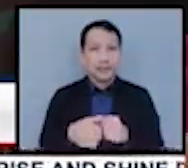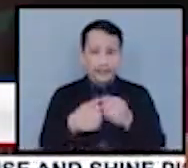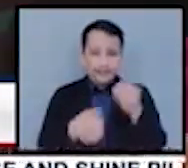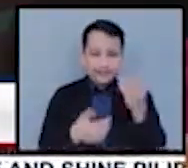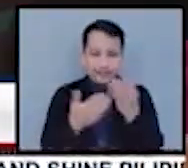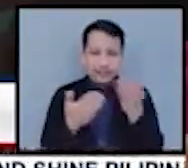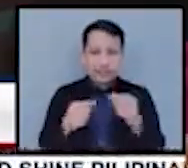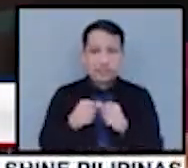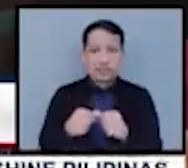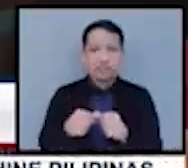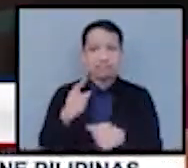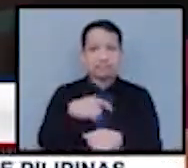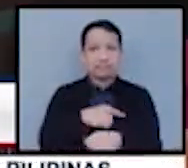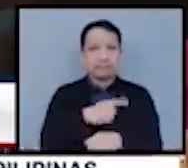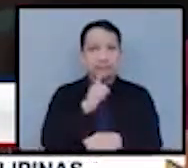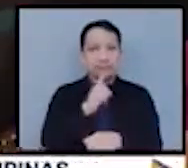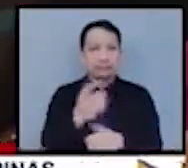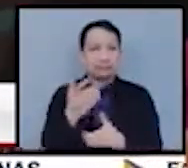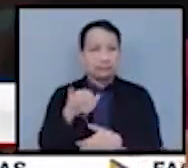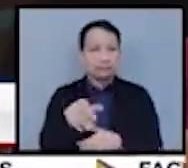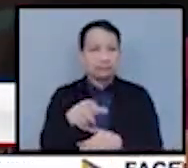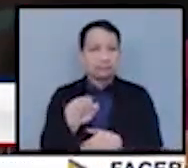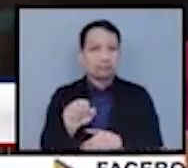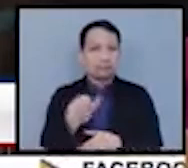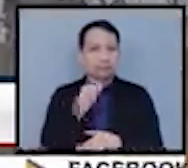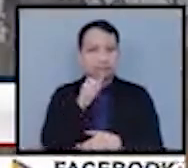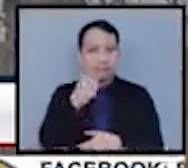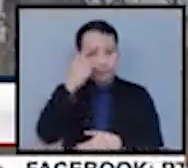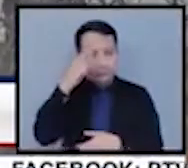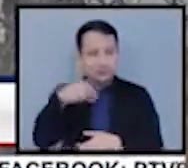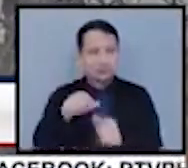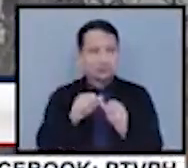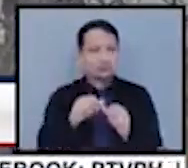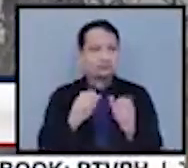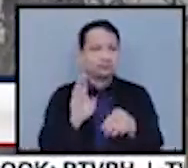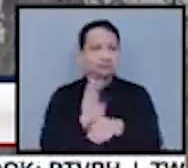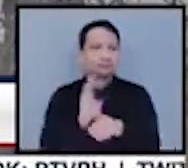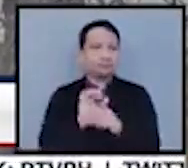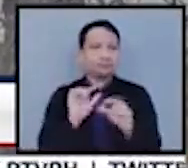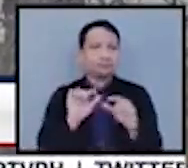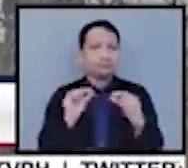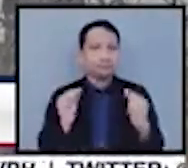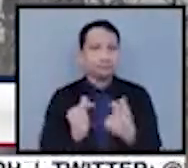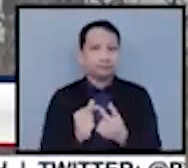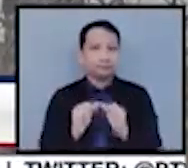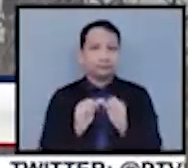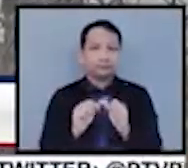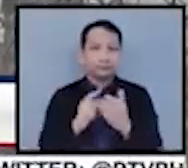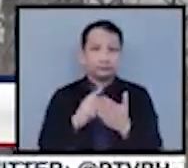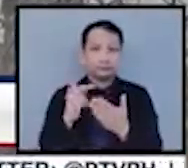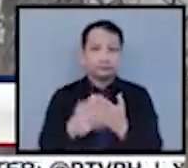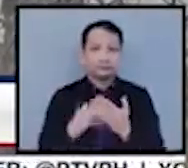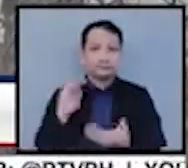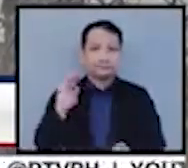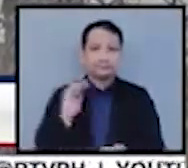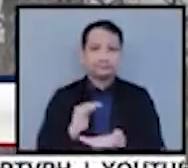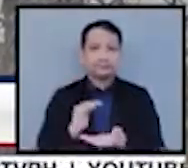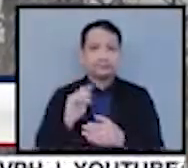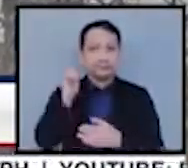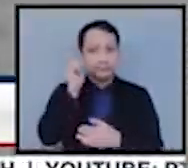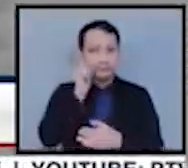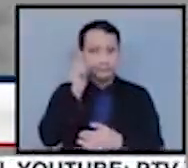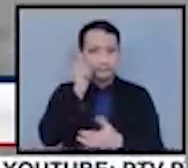Jay Santiago, hindi na iintindihan ng ilang business group ang layunin ng programa na pababain ang logistics cost sa